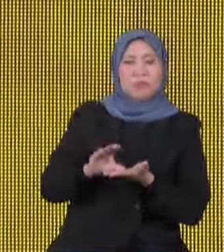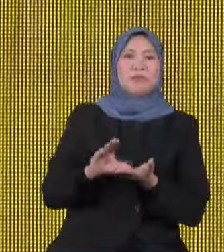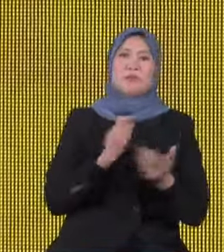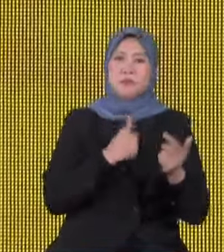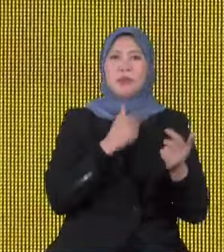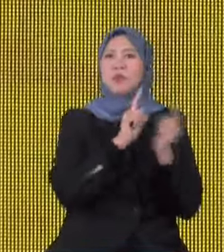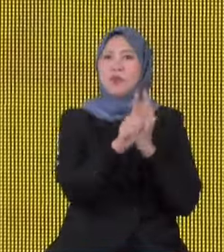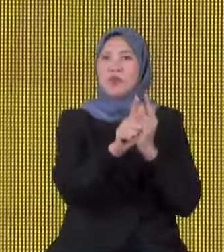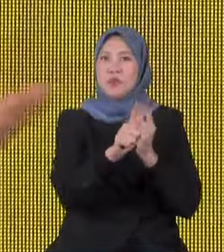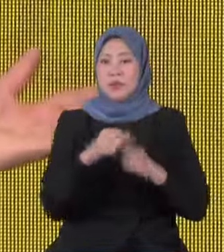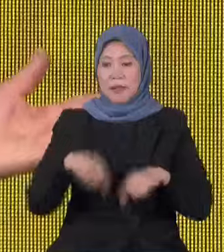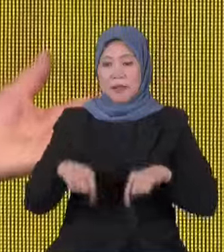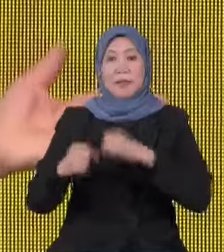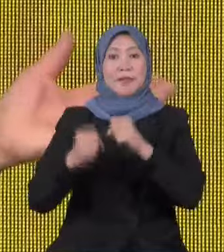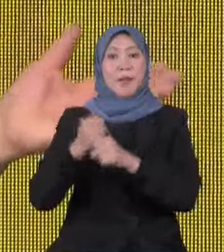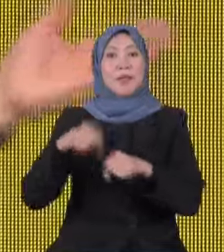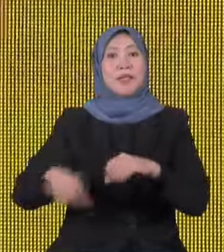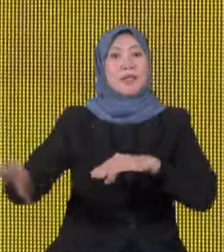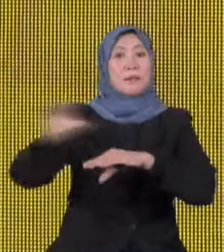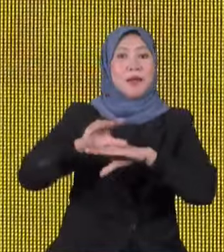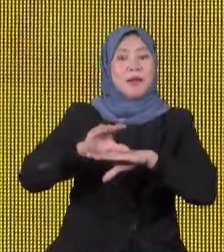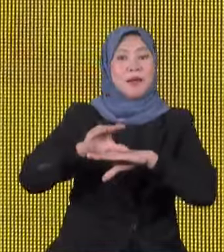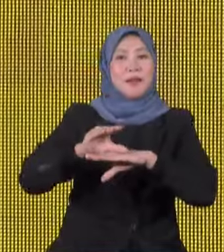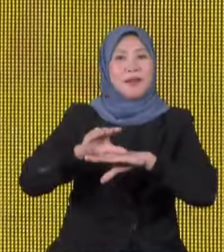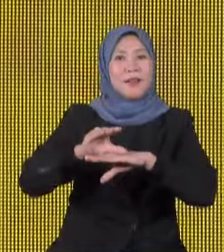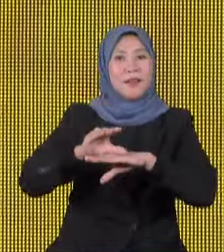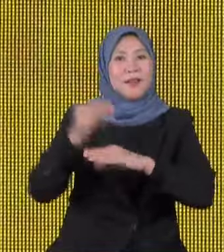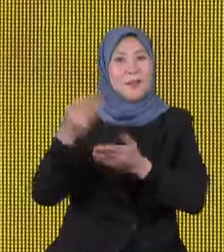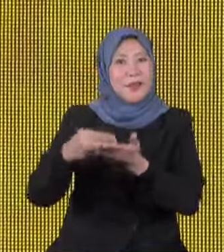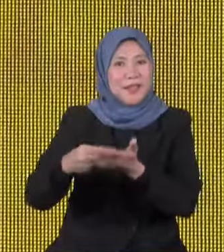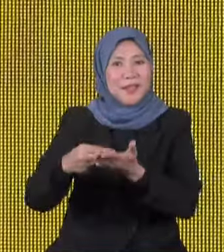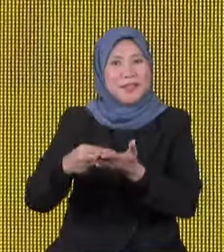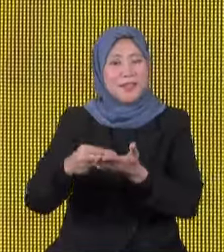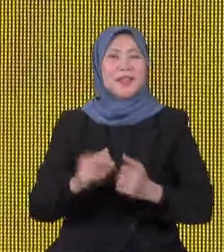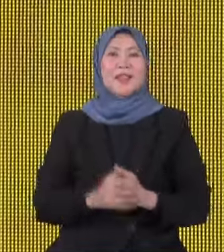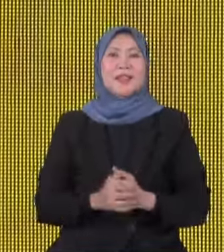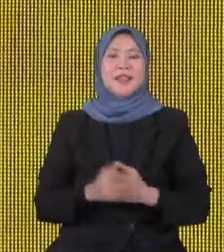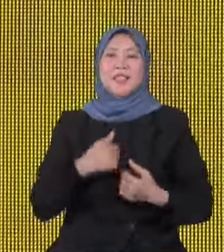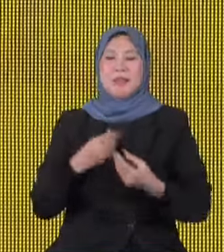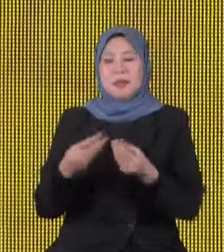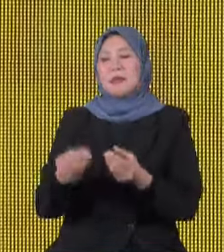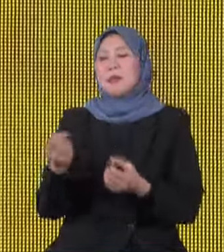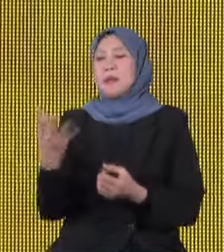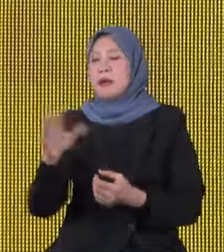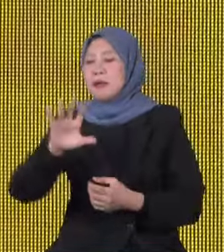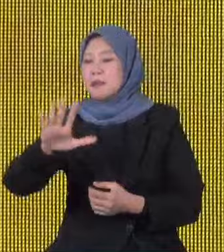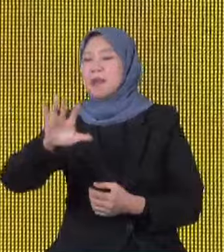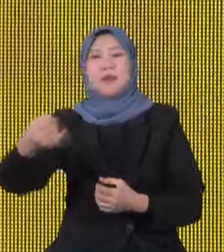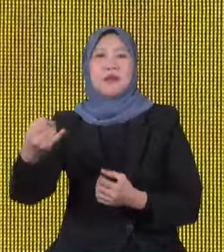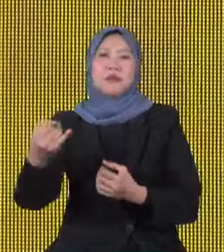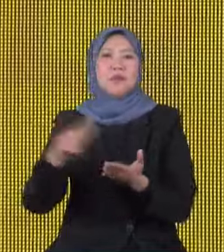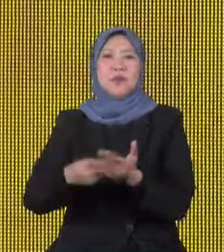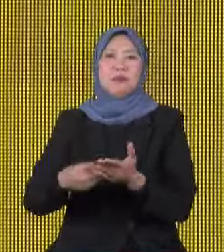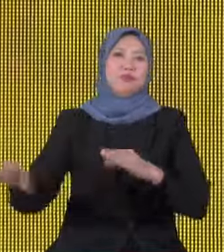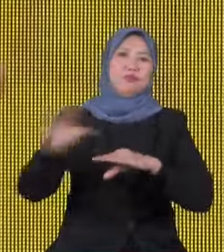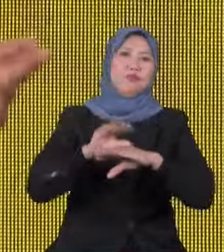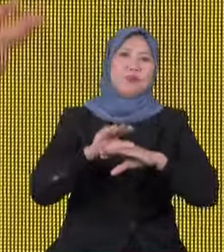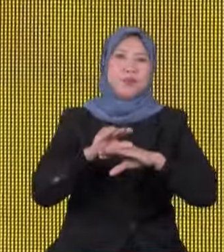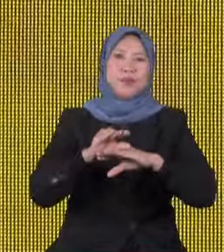Kemudian tahun ini dia minta tambah pula. Dia tahun sudah dia tak minta. Jadi saya bagi dia setakat yang disetuju 5 juta.